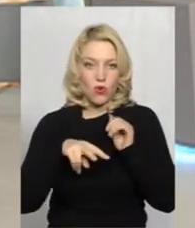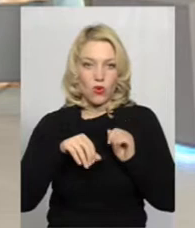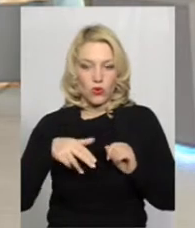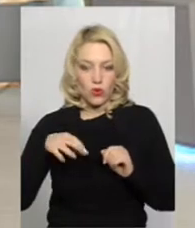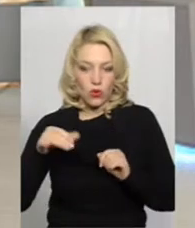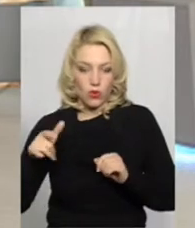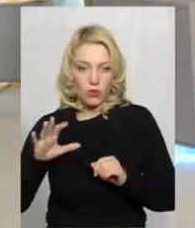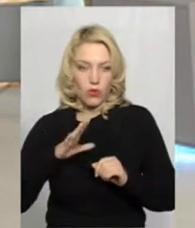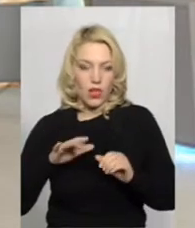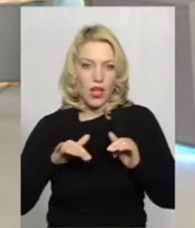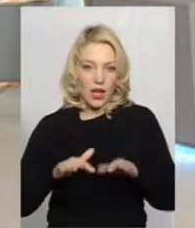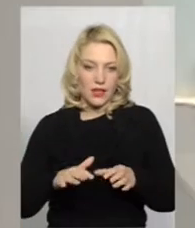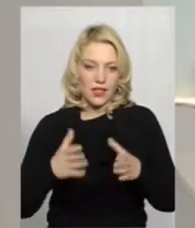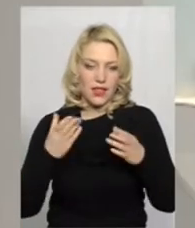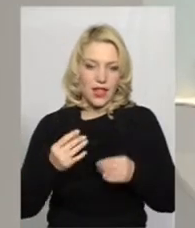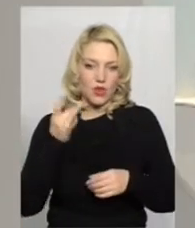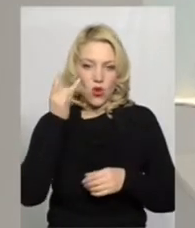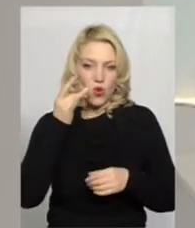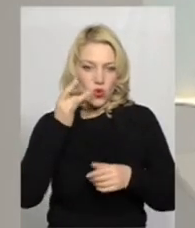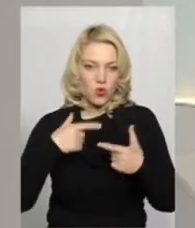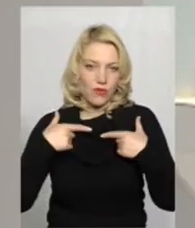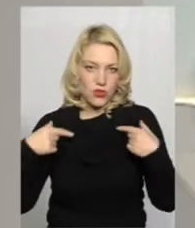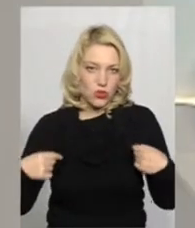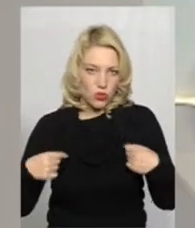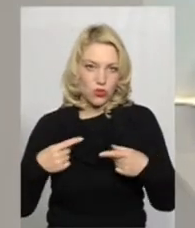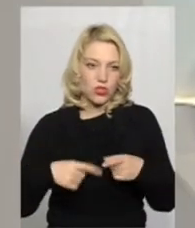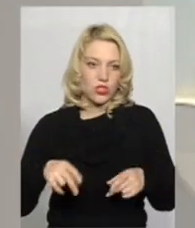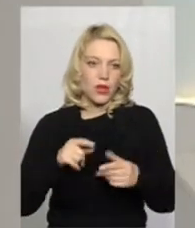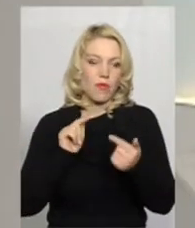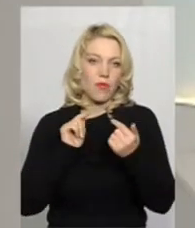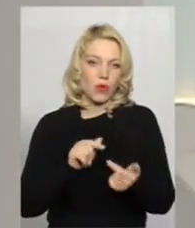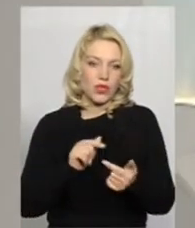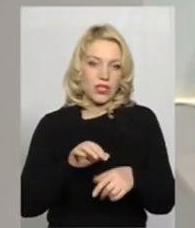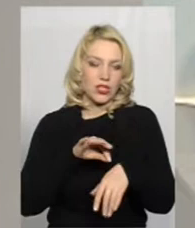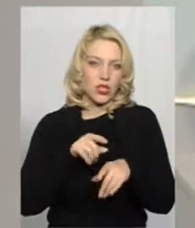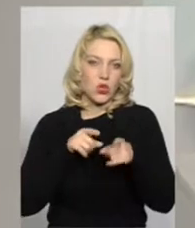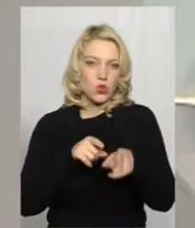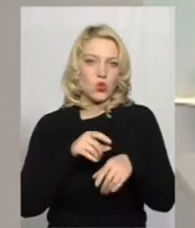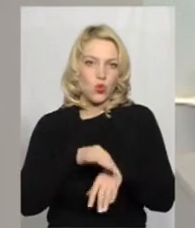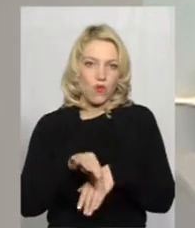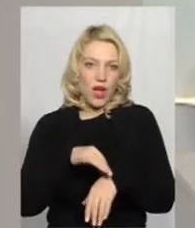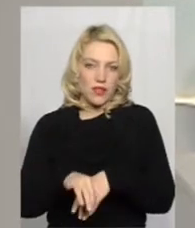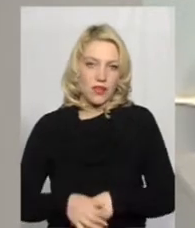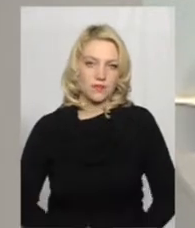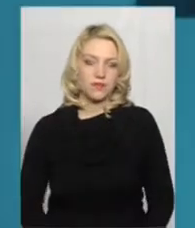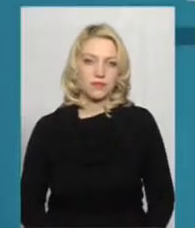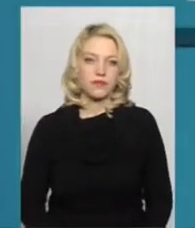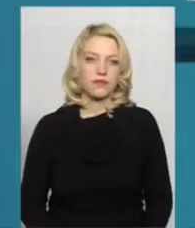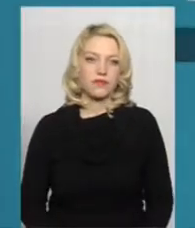лютого пройшла акція «День рожевої сорочки», спрямована на протидію цькування. Подивимося, як це було.